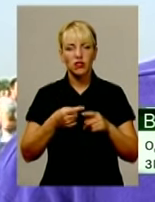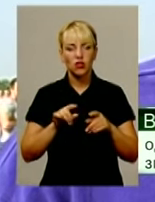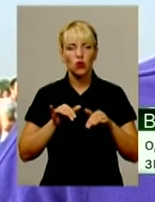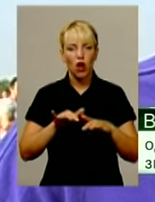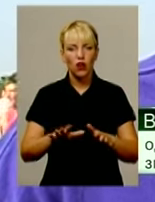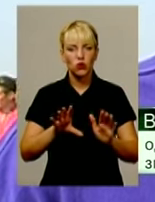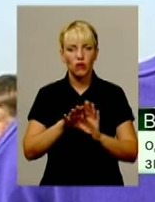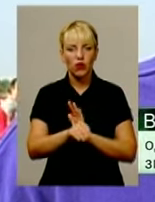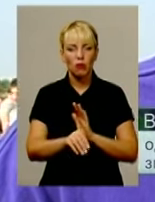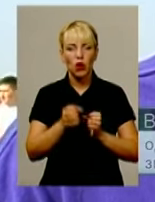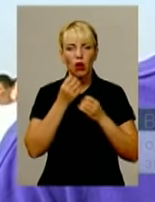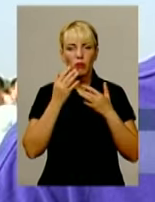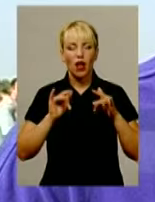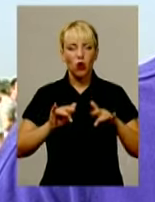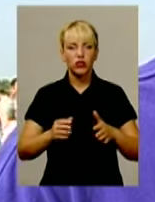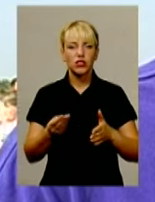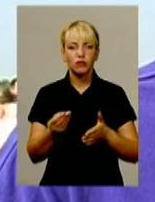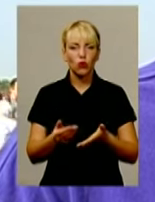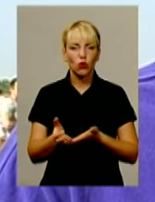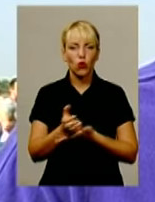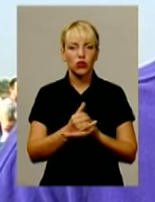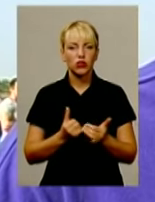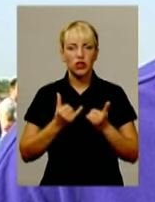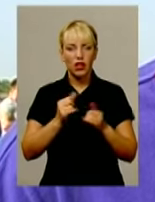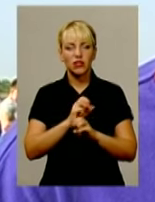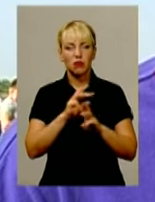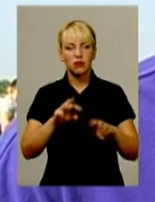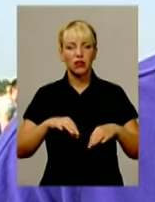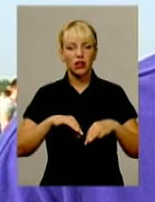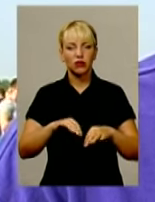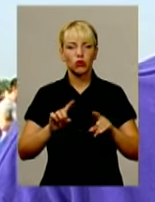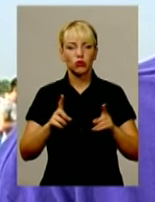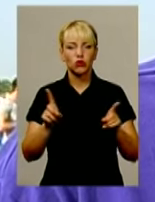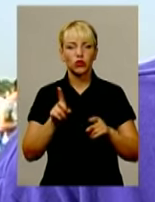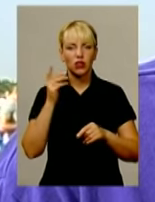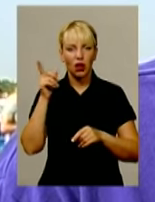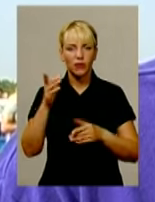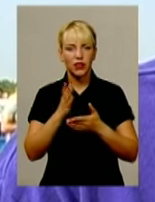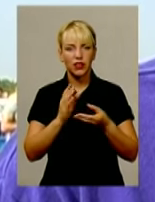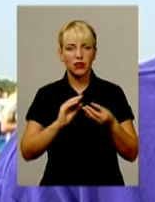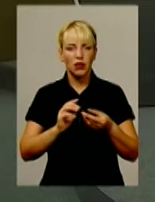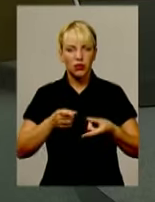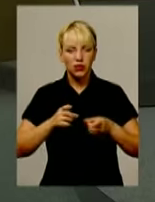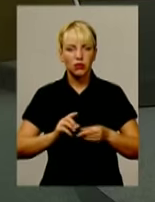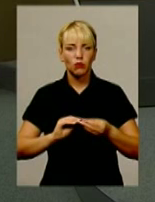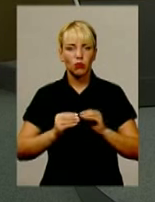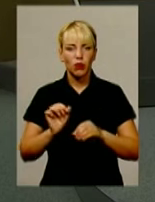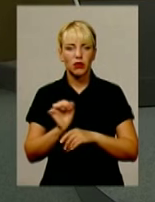рамках благодійного збору коштів для забезпечення автотранспортом, тому що дійсно там проблема з машинами.